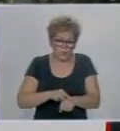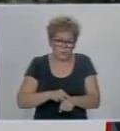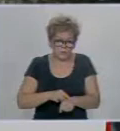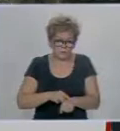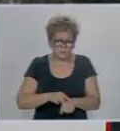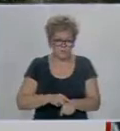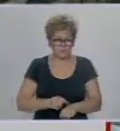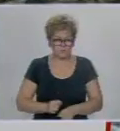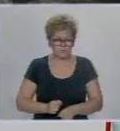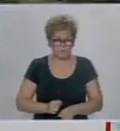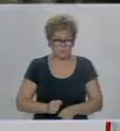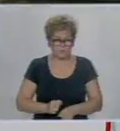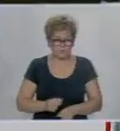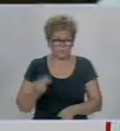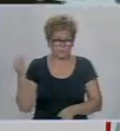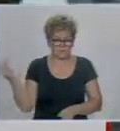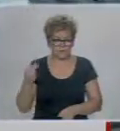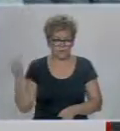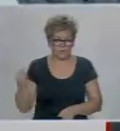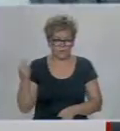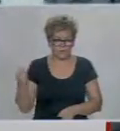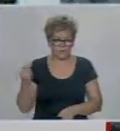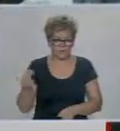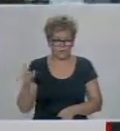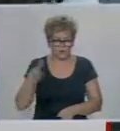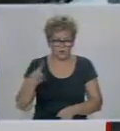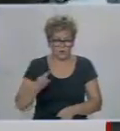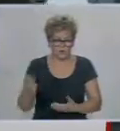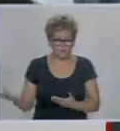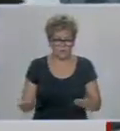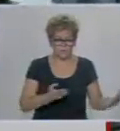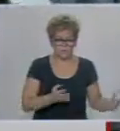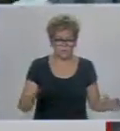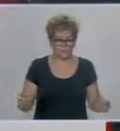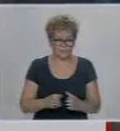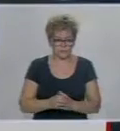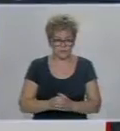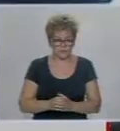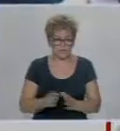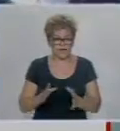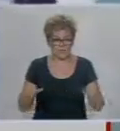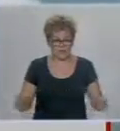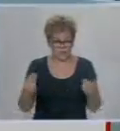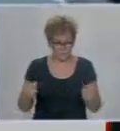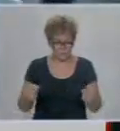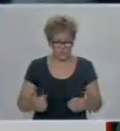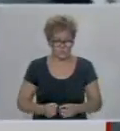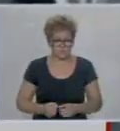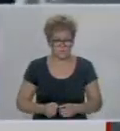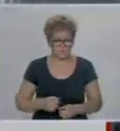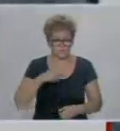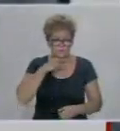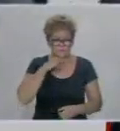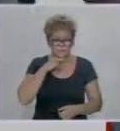Da, sunt orașul nu mai este asigurat cu mijloc de transport în comun, laterale încă sunt asigurate. La rândul său, Vasile Căilean,